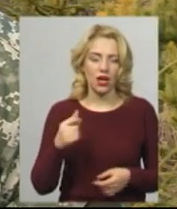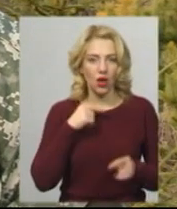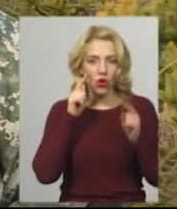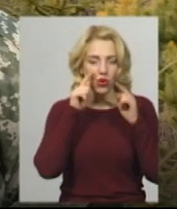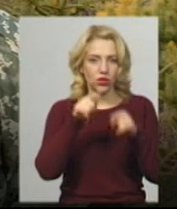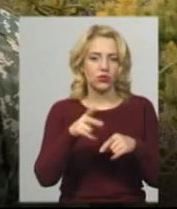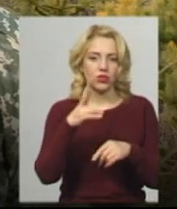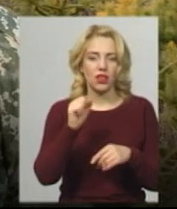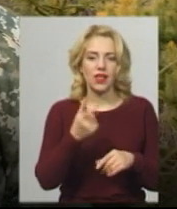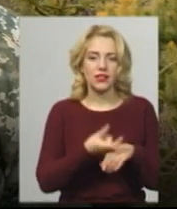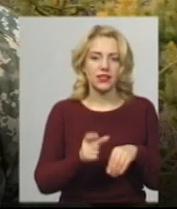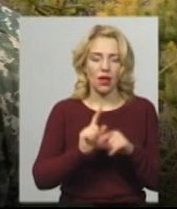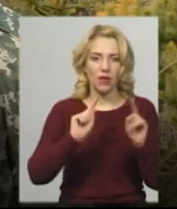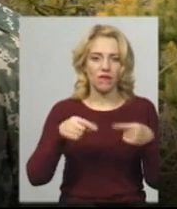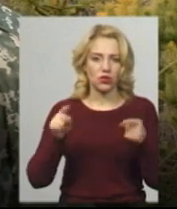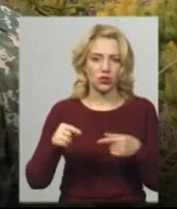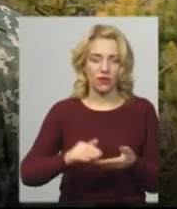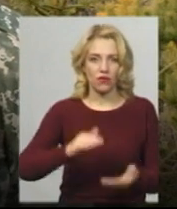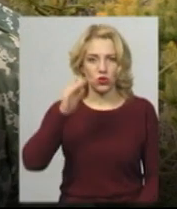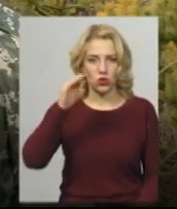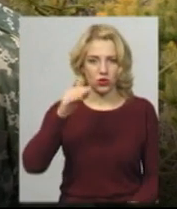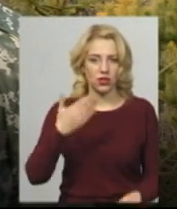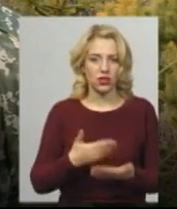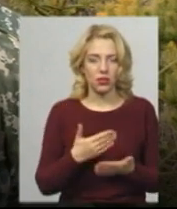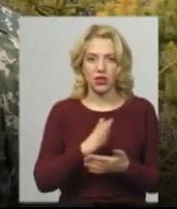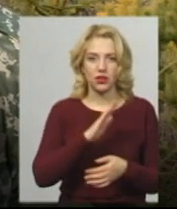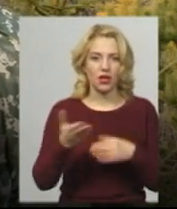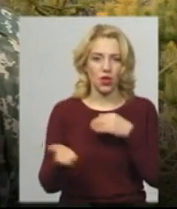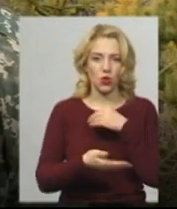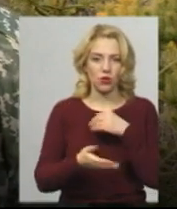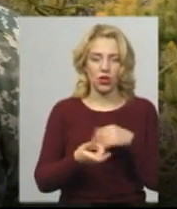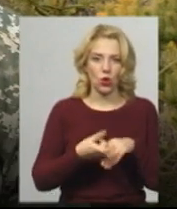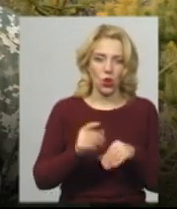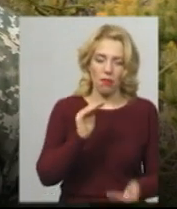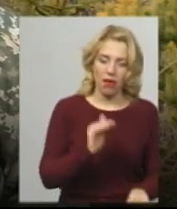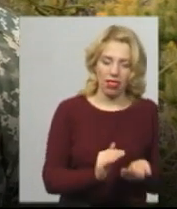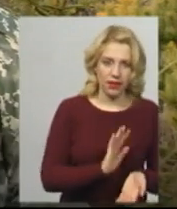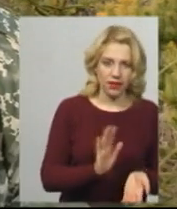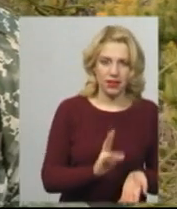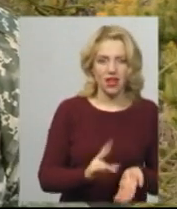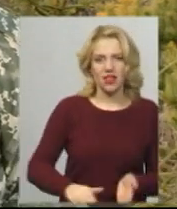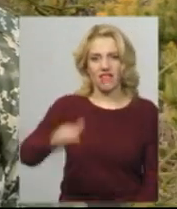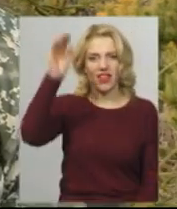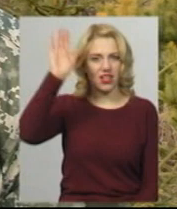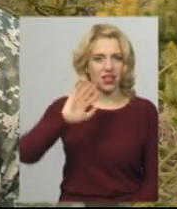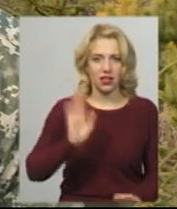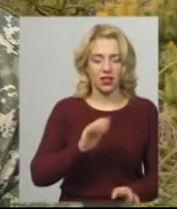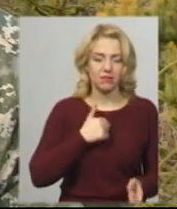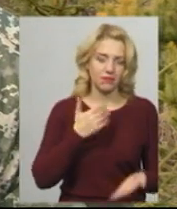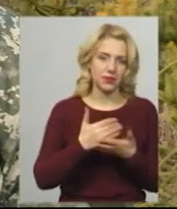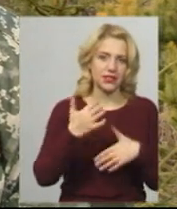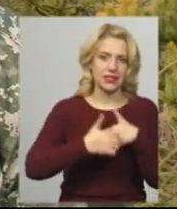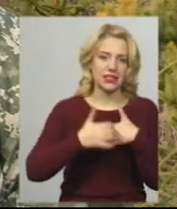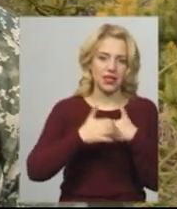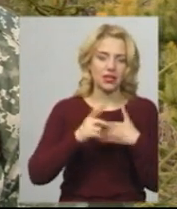такі востребувані висоти. Тобто там, ну, не рубаємо занадто дуже маленьких і дуже великих. Прикидаємо, скільки нам потрібно, скільки в нас